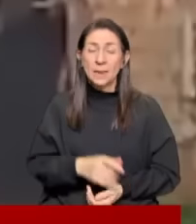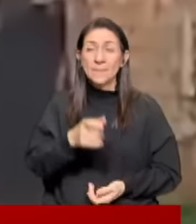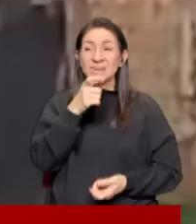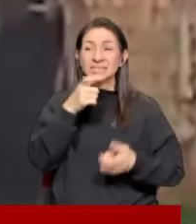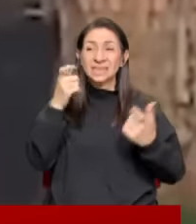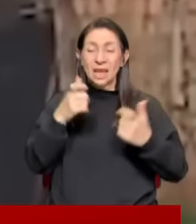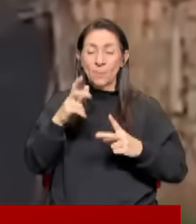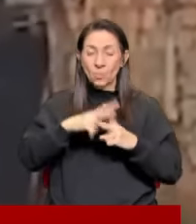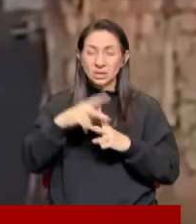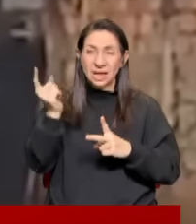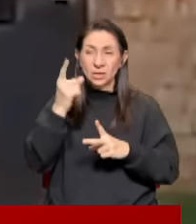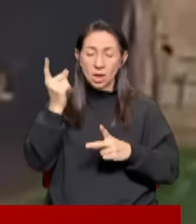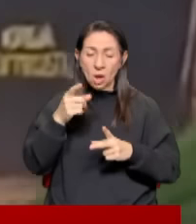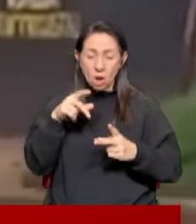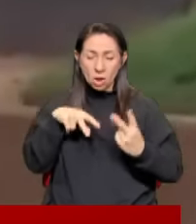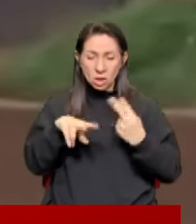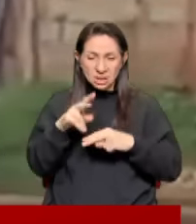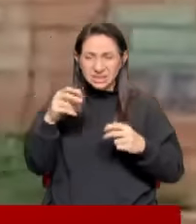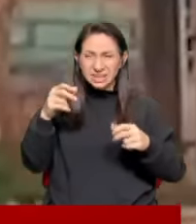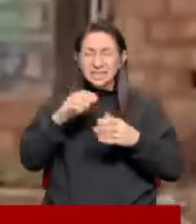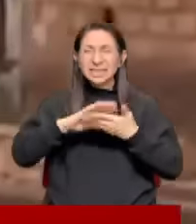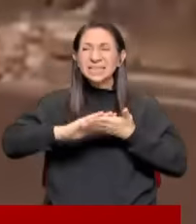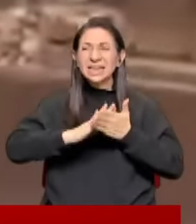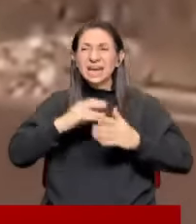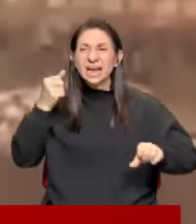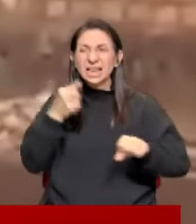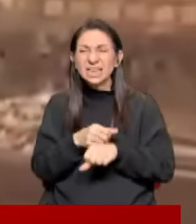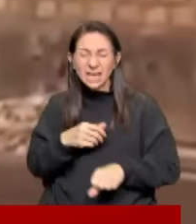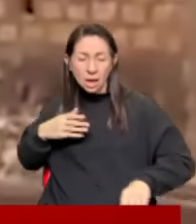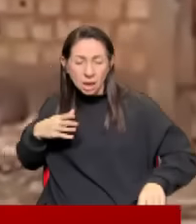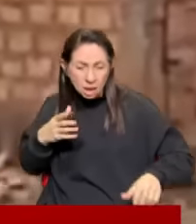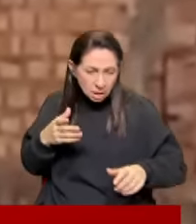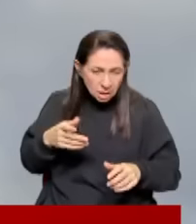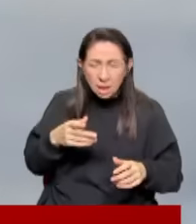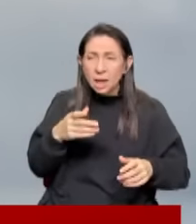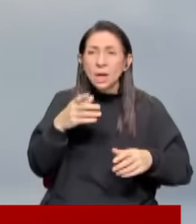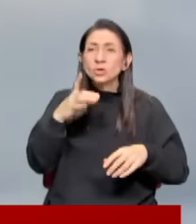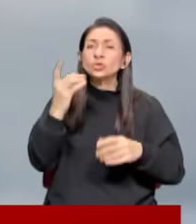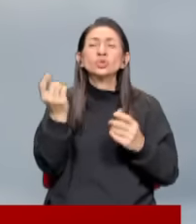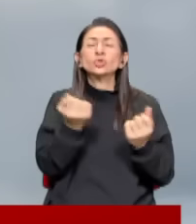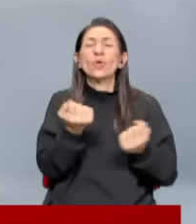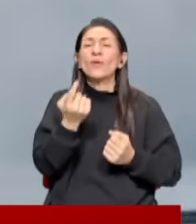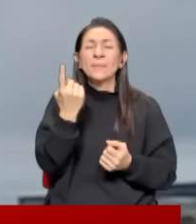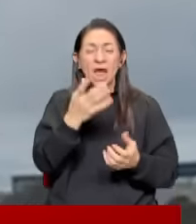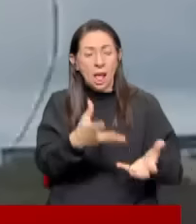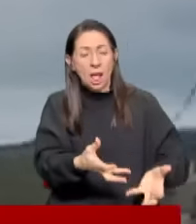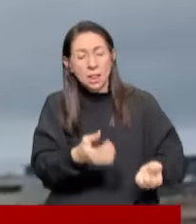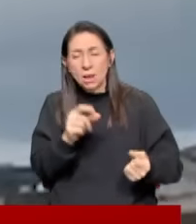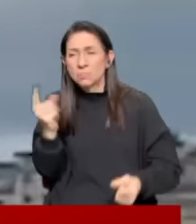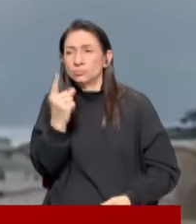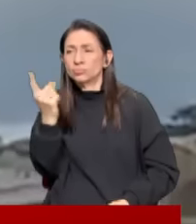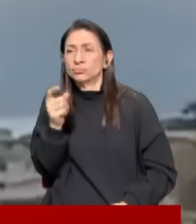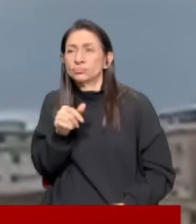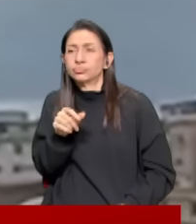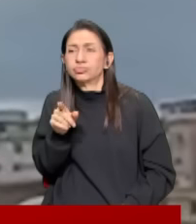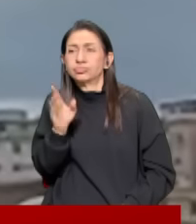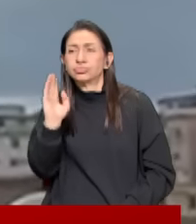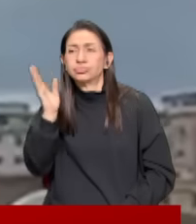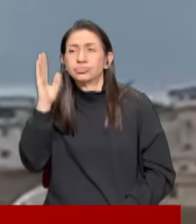Brezilya'da polis helikopteri otoyolda yaşanan tır kazasına müdahale etti. Kazada yaralanan sürücülerden birini alarak havalandı.